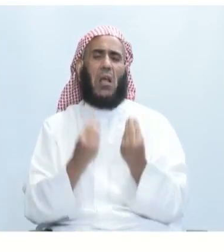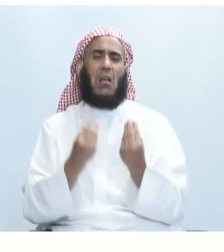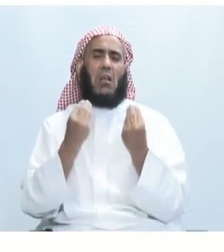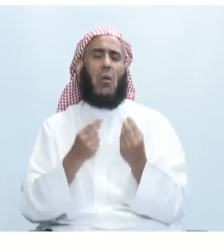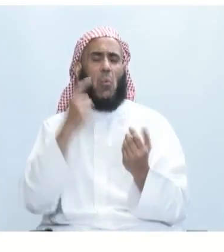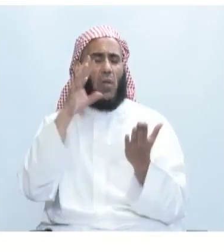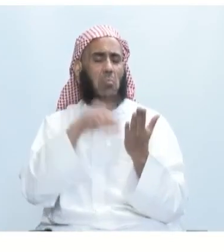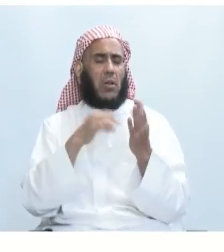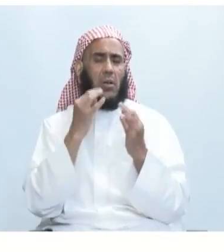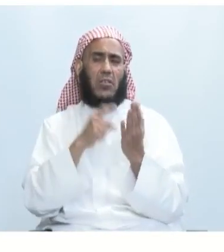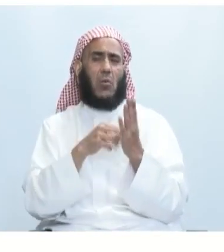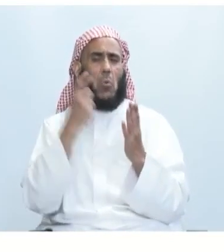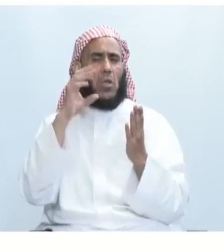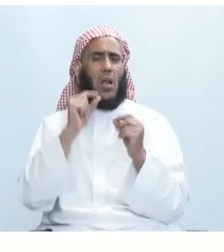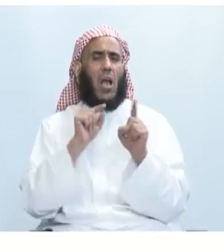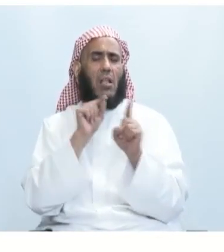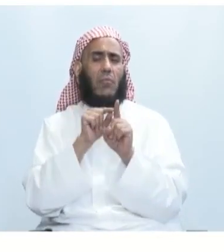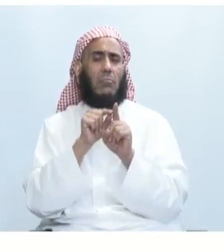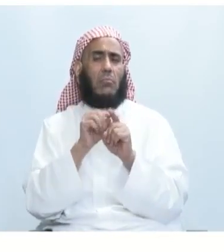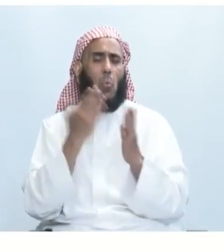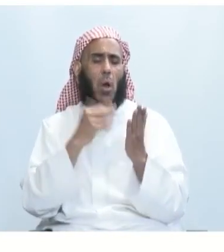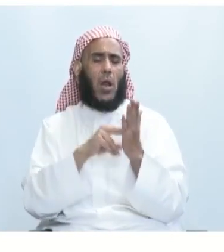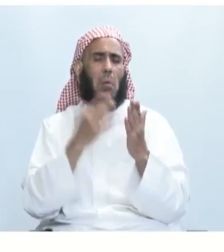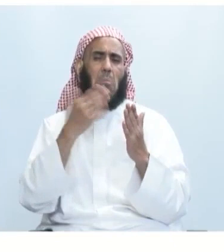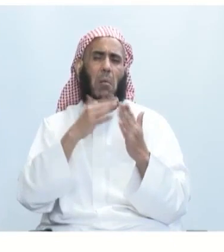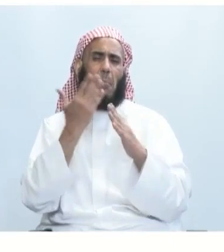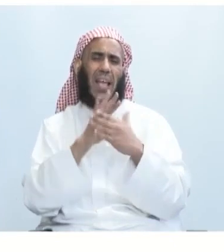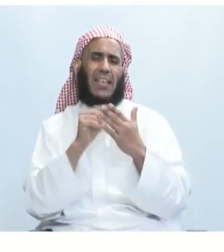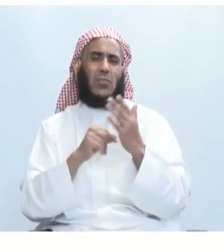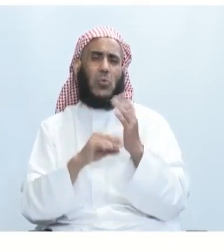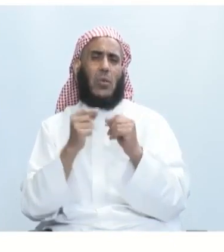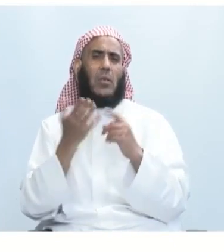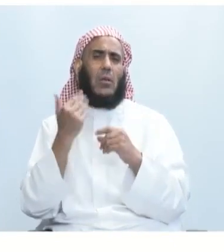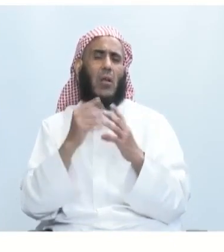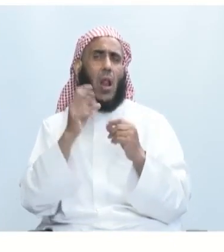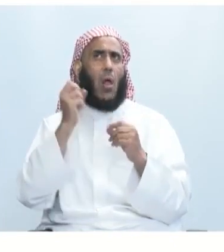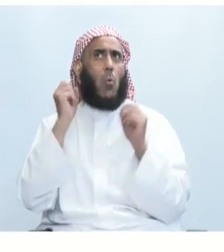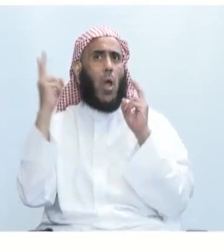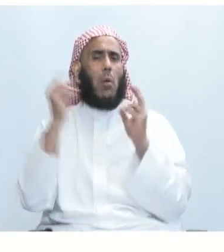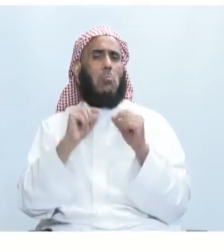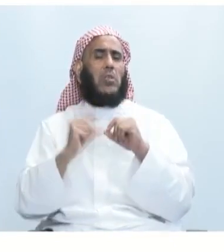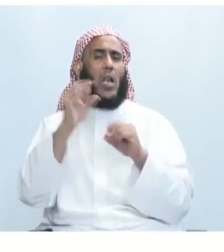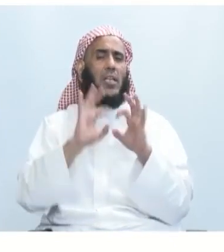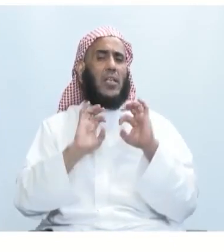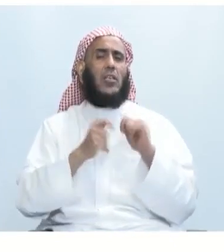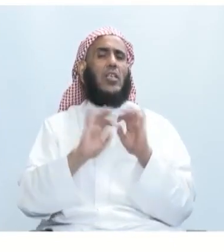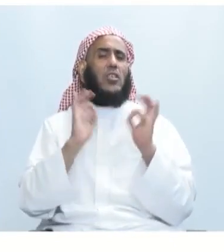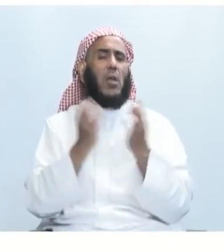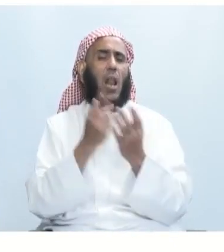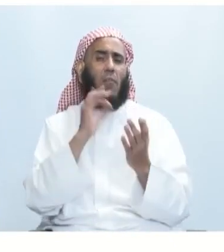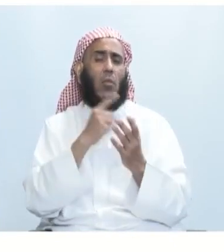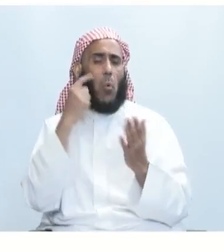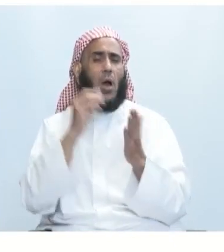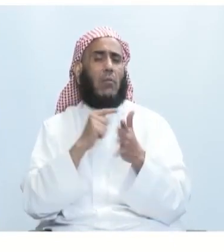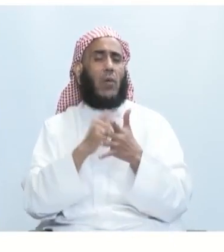وفهم النص وادرك مغزاه وقرا ما بين السطور وكان على وعي بالدلالات الاجتماعيه للالفاظ وعرف